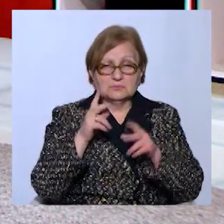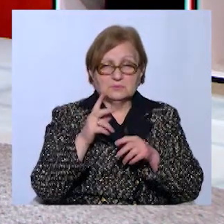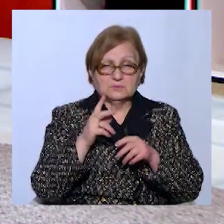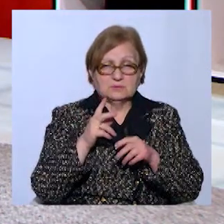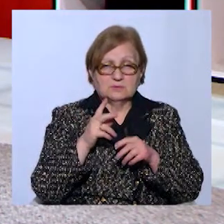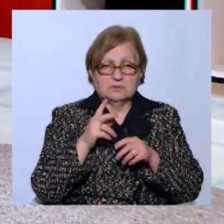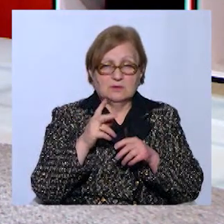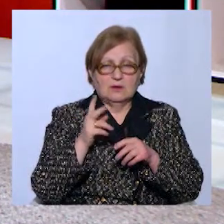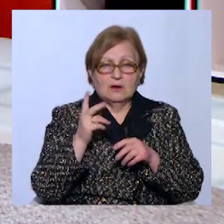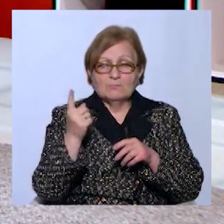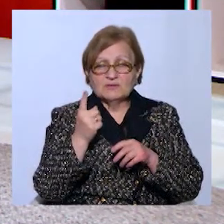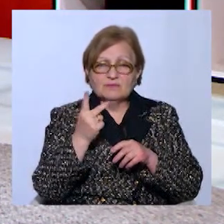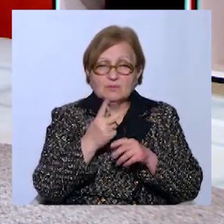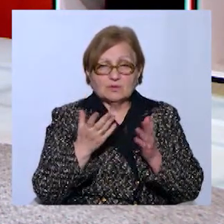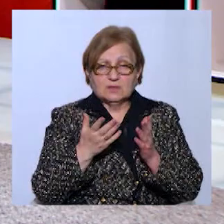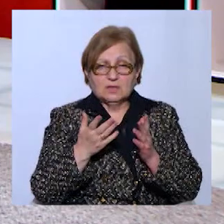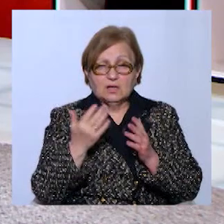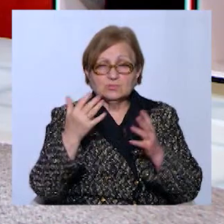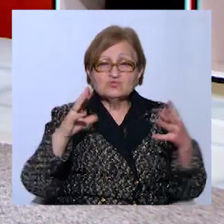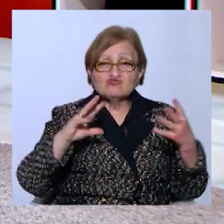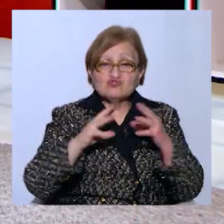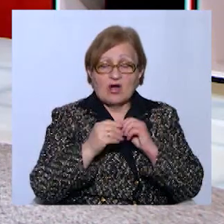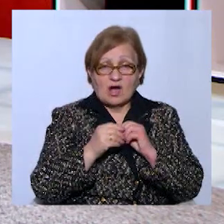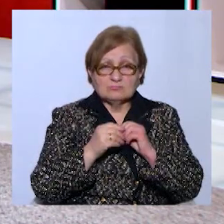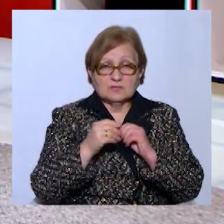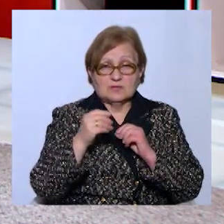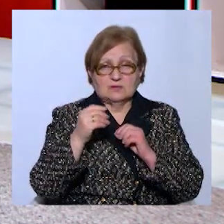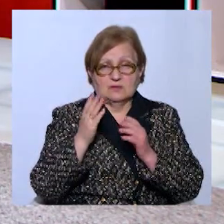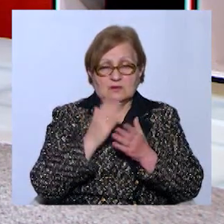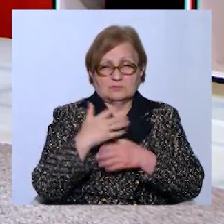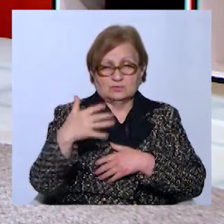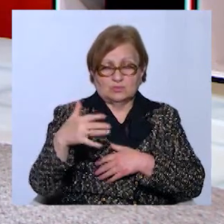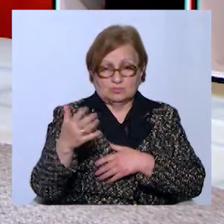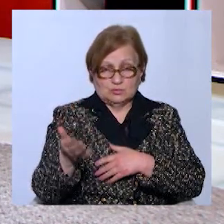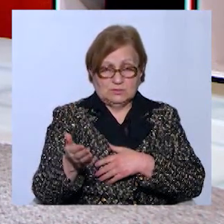არ ვიცი რამდენია მეორე, მაგრამ მათი ჯამი ვიცი რომ არის 50. ათი